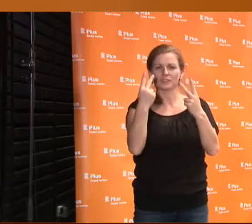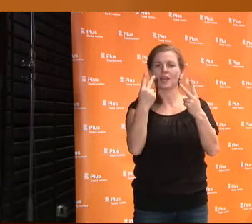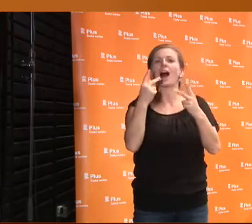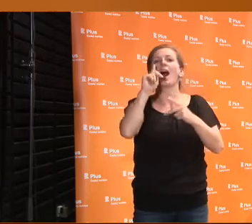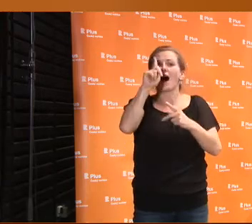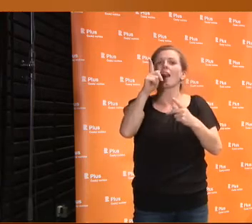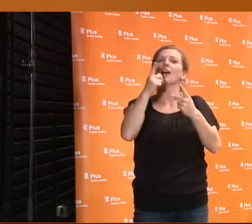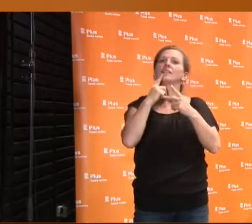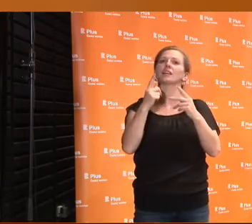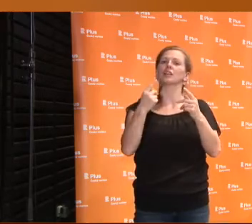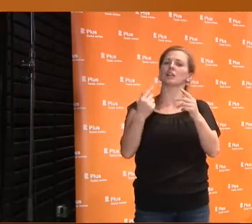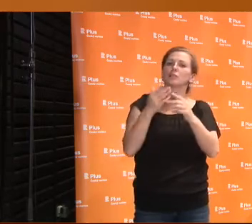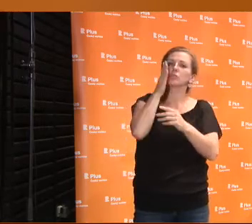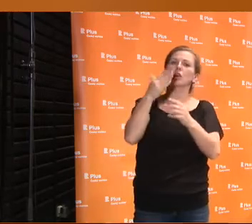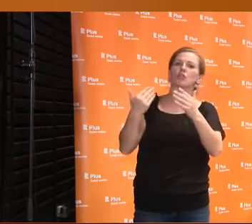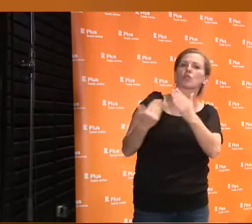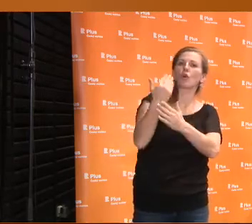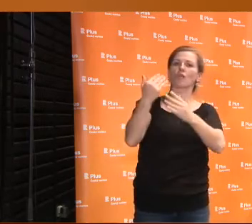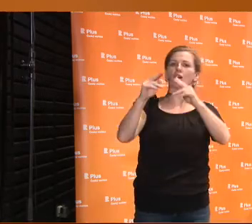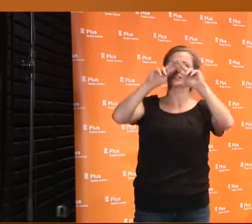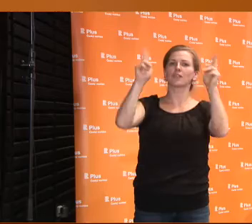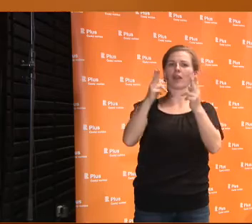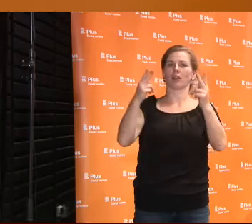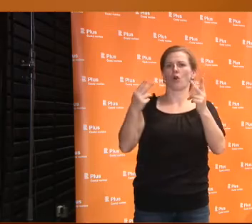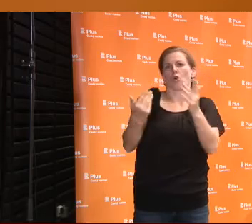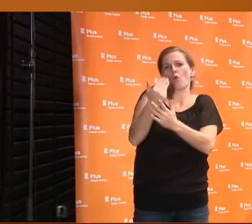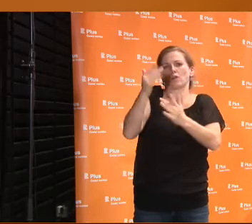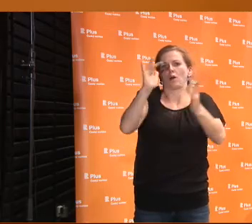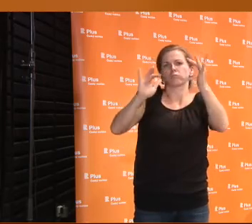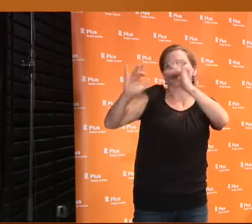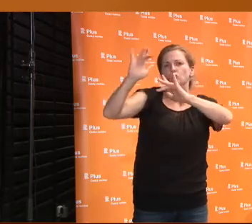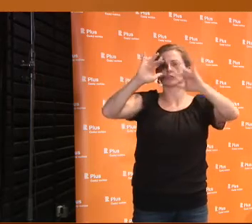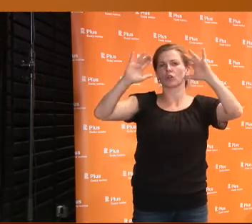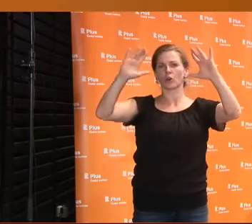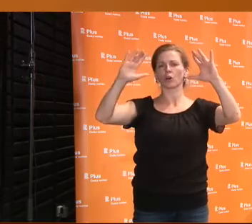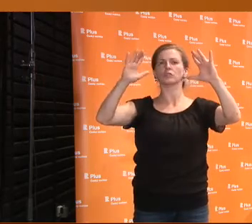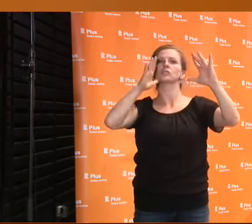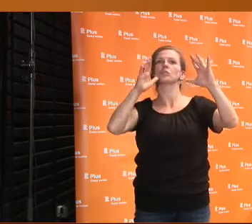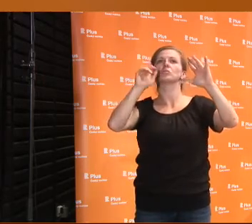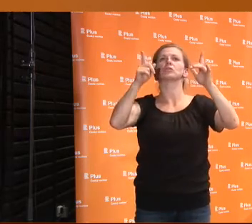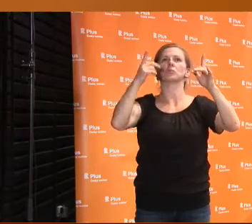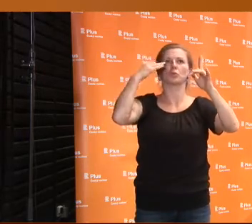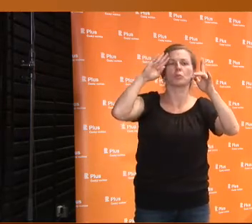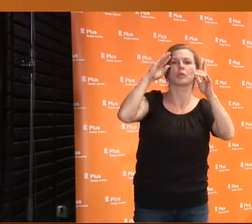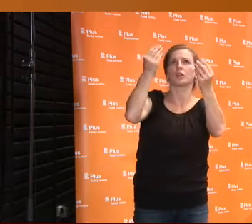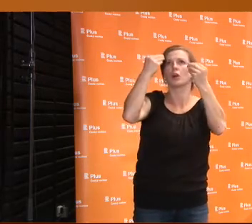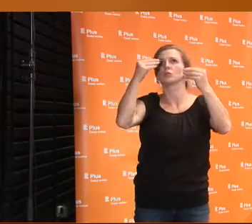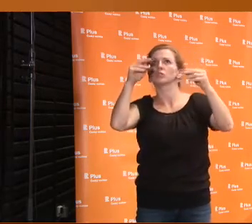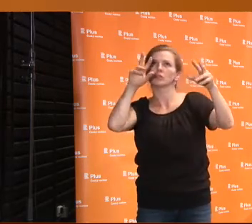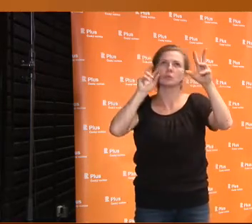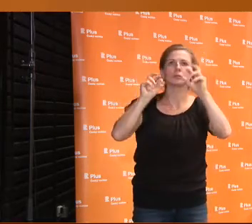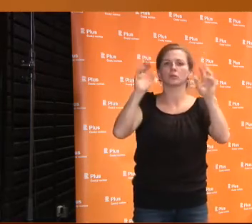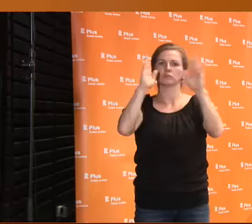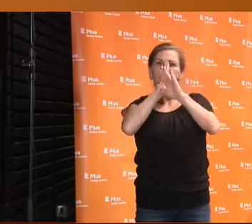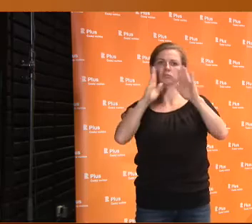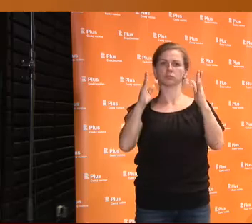ve které jsme v podstatě dnes už permanentně přítomni, jako je to vlastně nová dimenze naší existence jako lidských bytostí, tak my